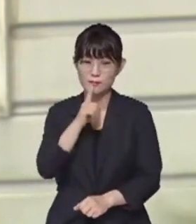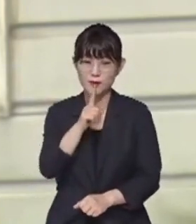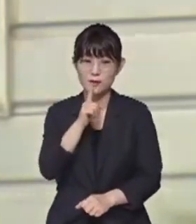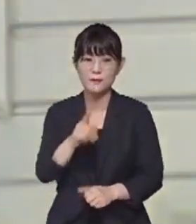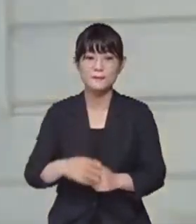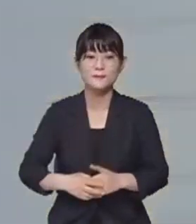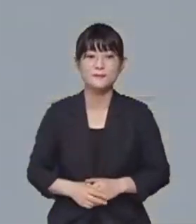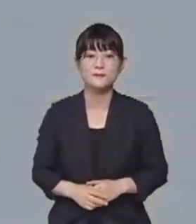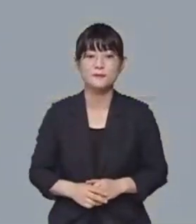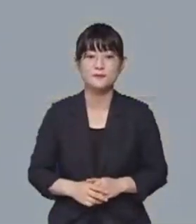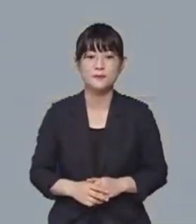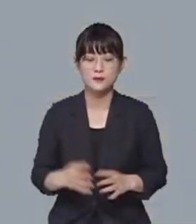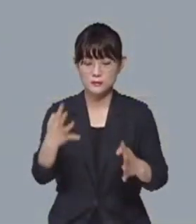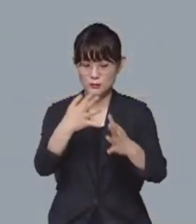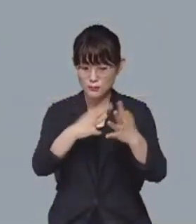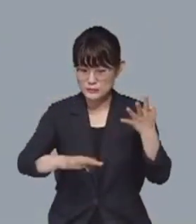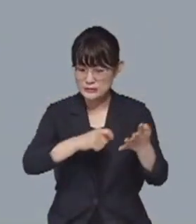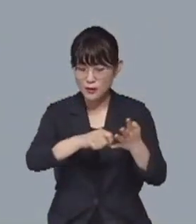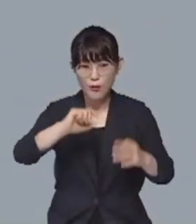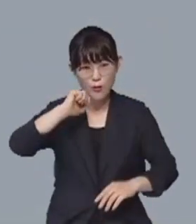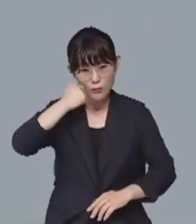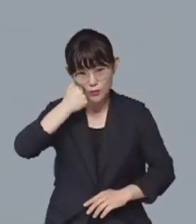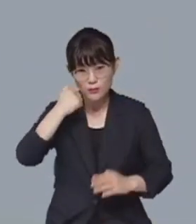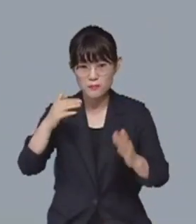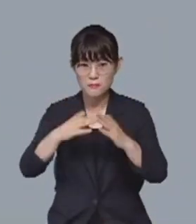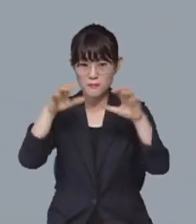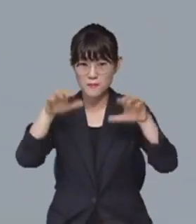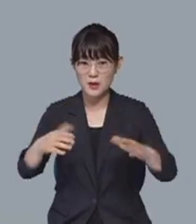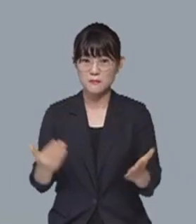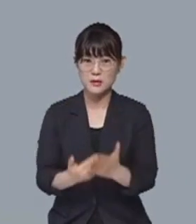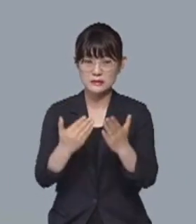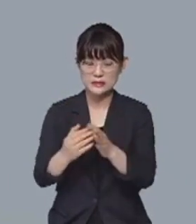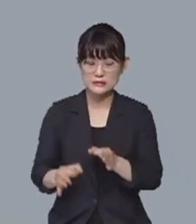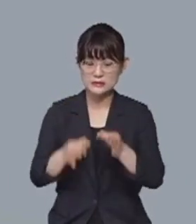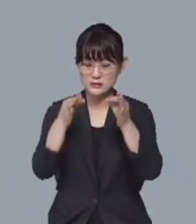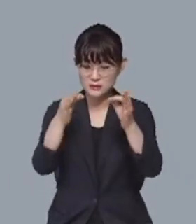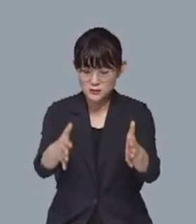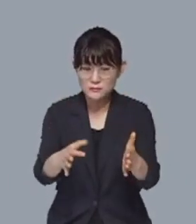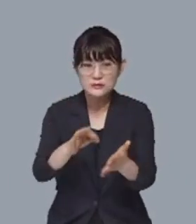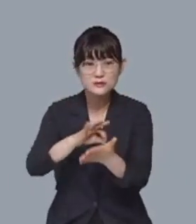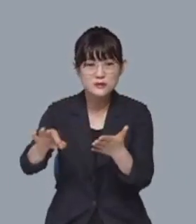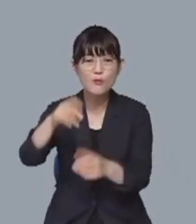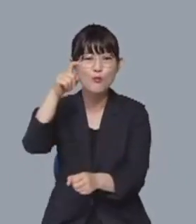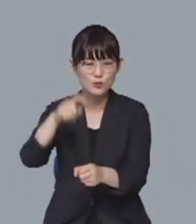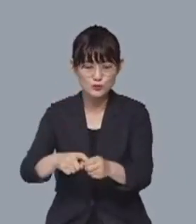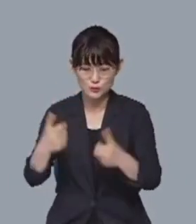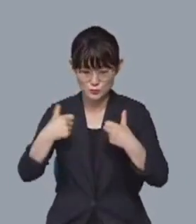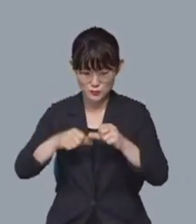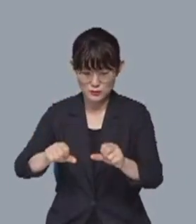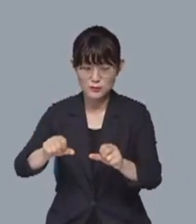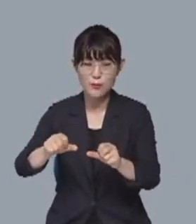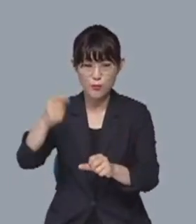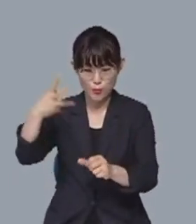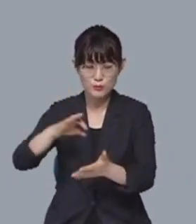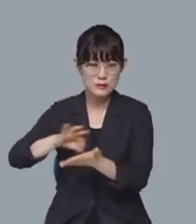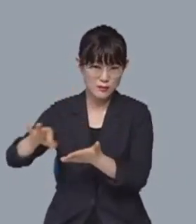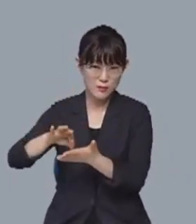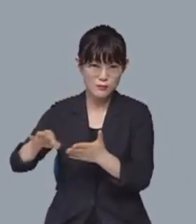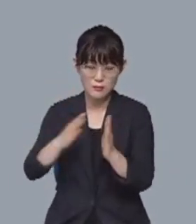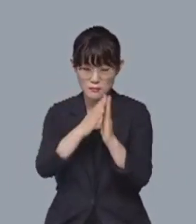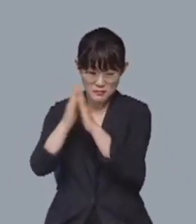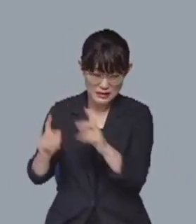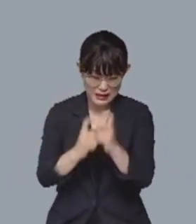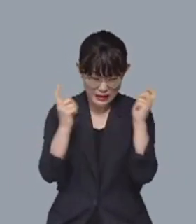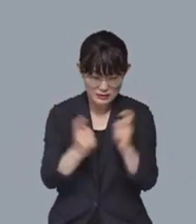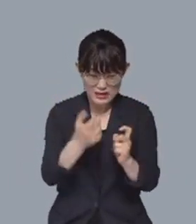반박했습니다. 영수증 처리가 어려운 마을발전기금 등을 회계 처리하기 위해 도움을 받았을 뿐 다른 이득을 얻은